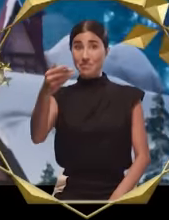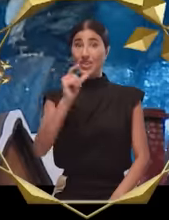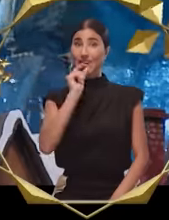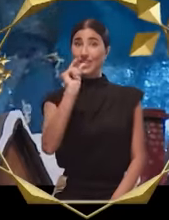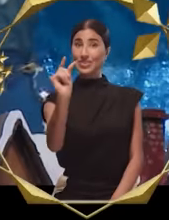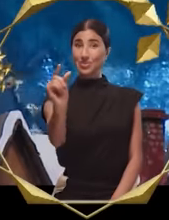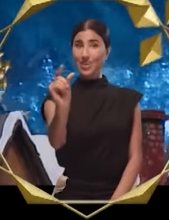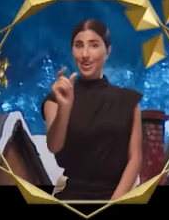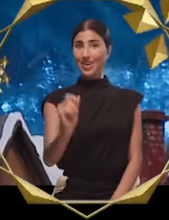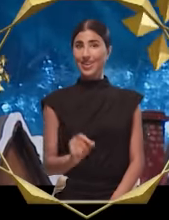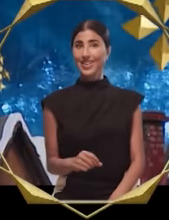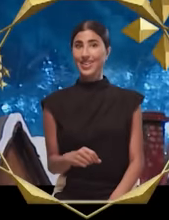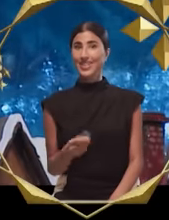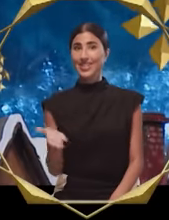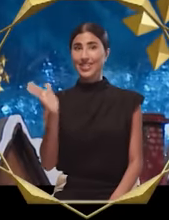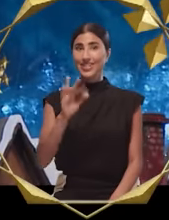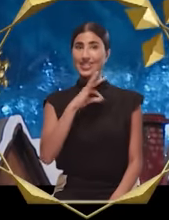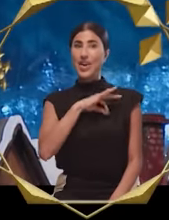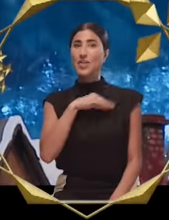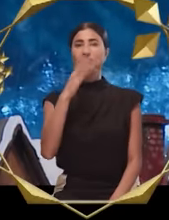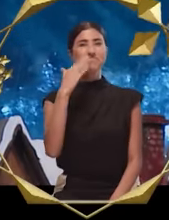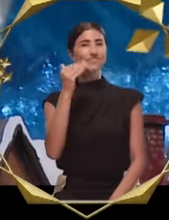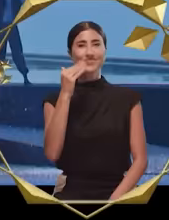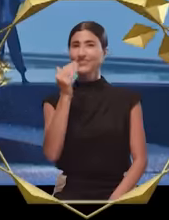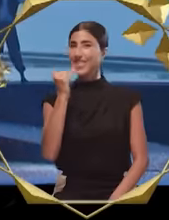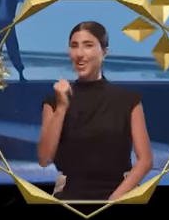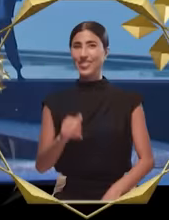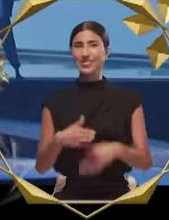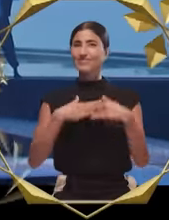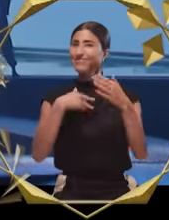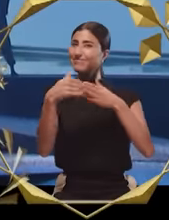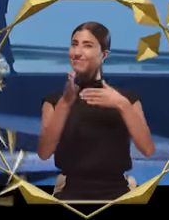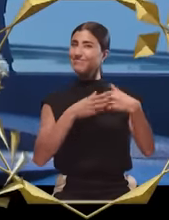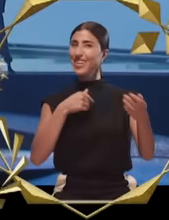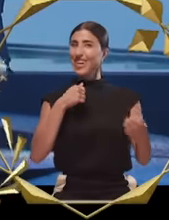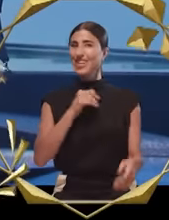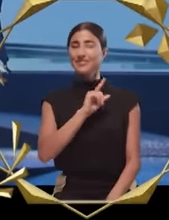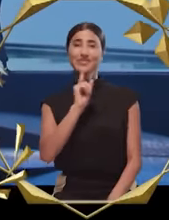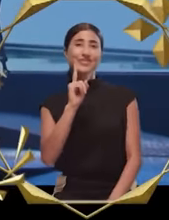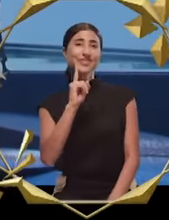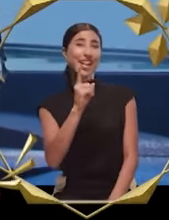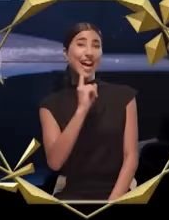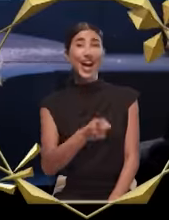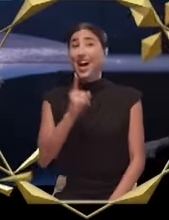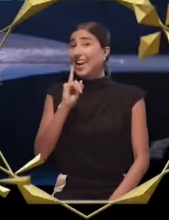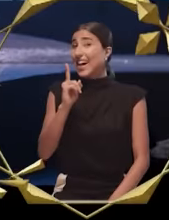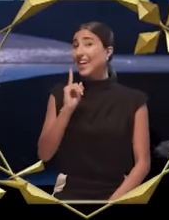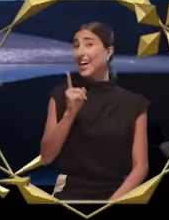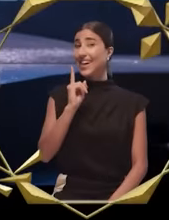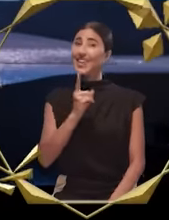جملة وتزرع فيها لولا، تحصد قلبا قتلى، لولا لولا لولا.